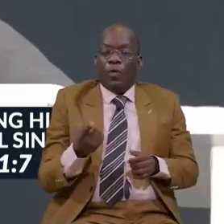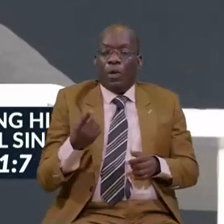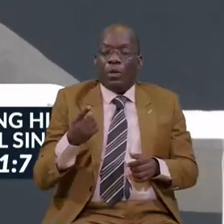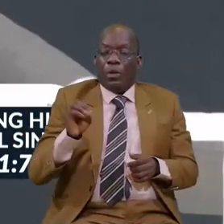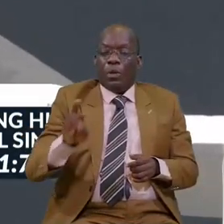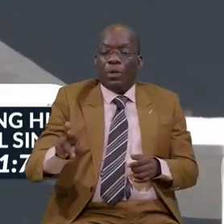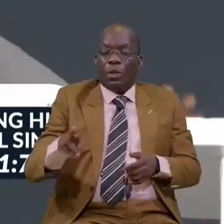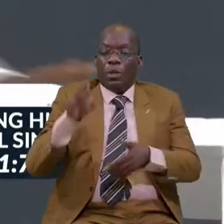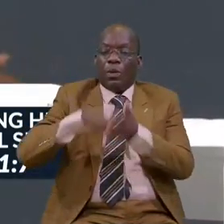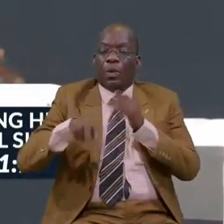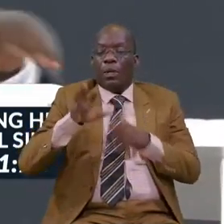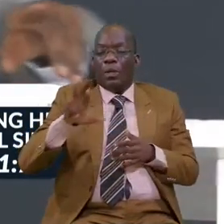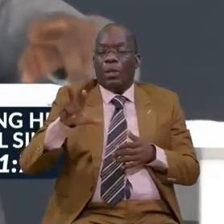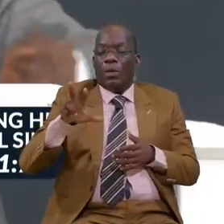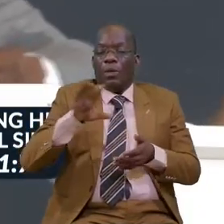3,